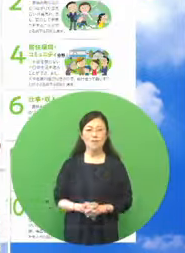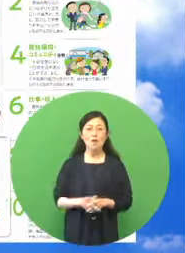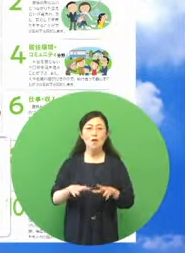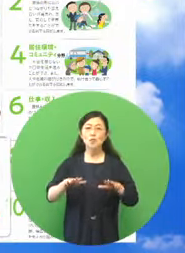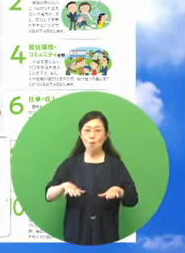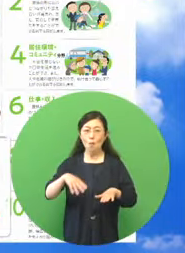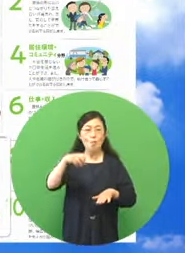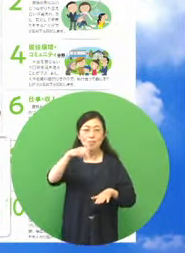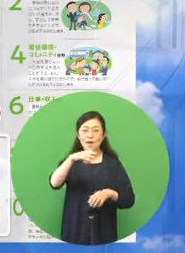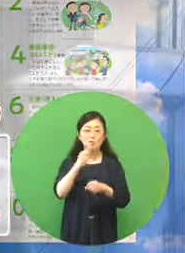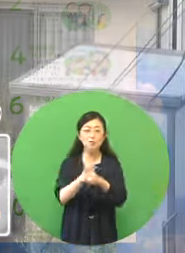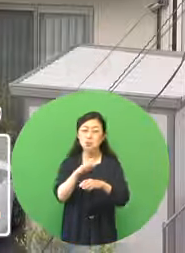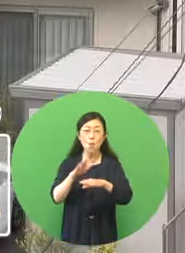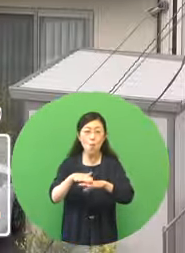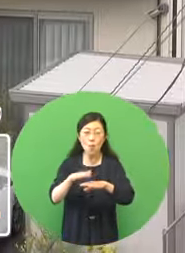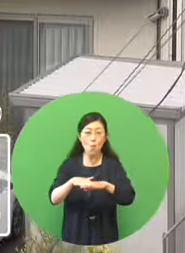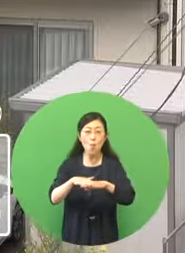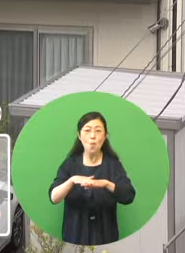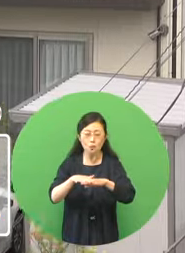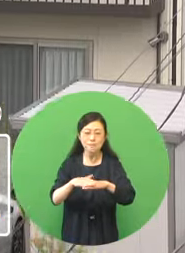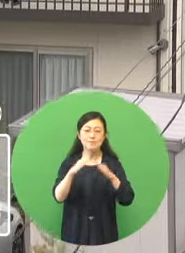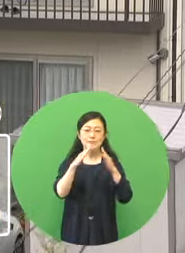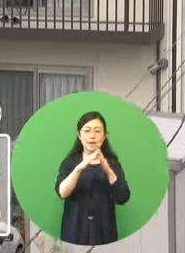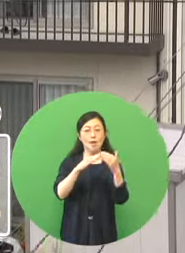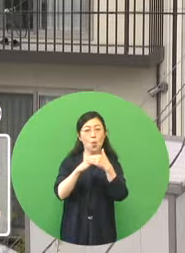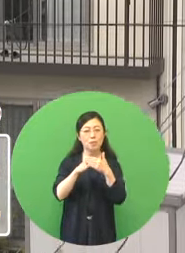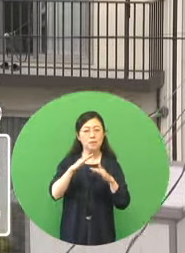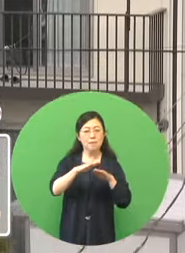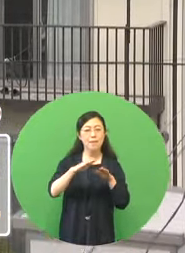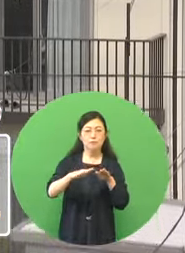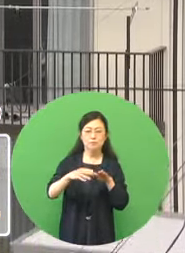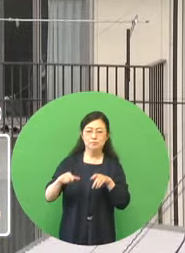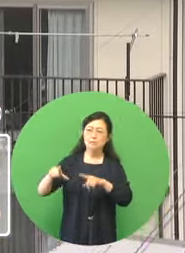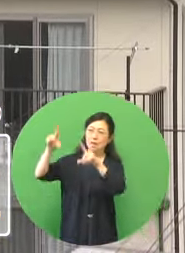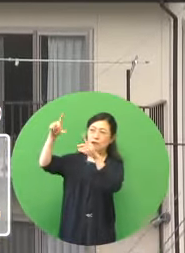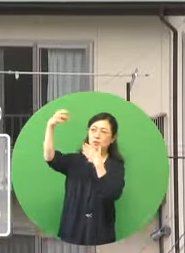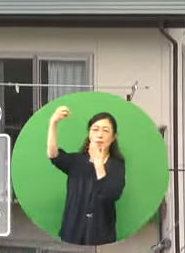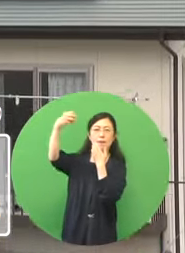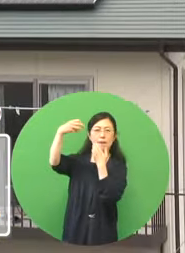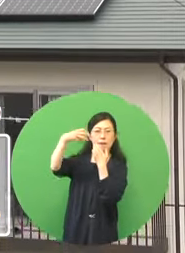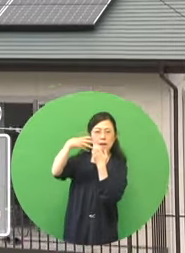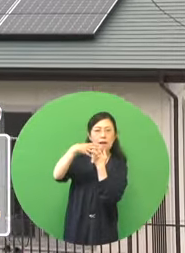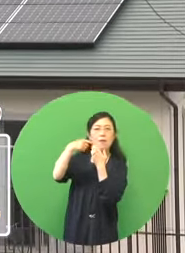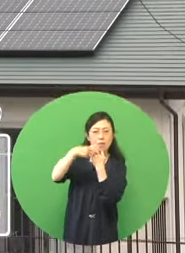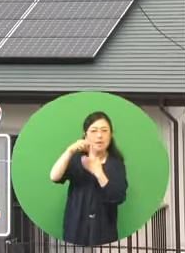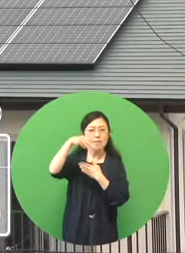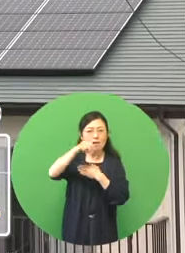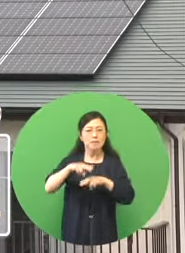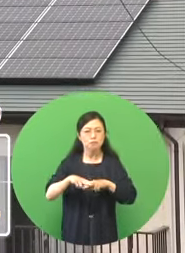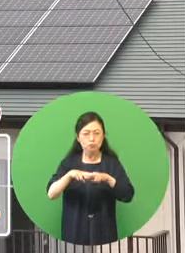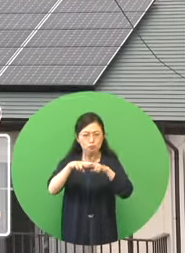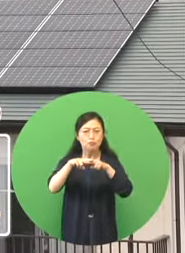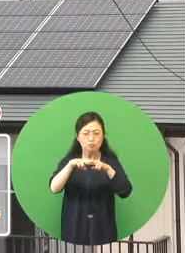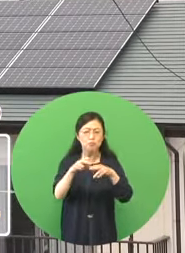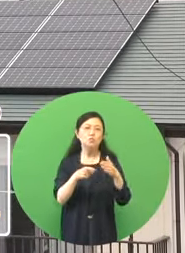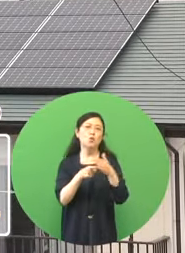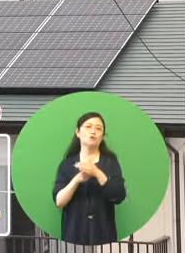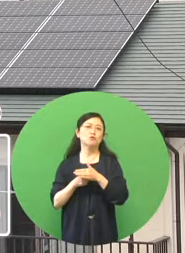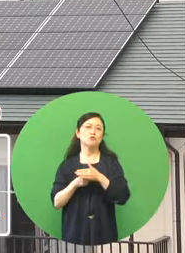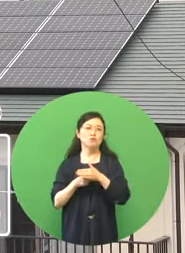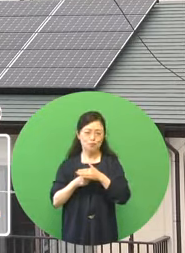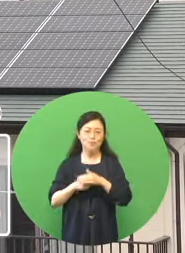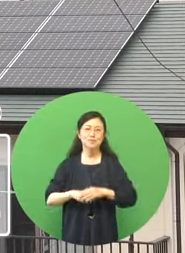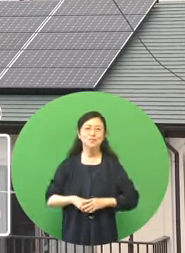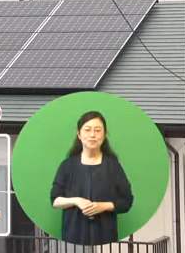今週のテーマはみんなのおうちに太陽光、エネルギーの自給で環境に優しい暮らしを実